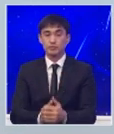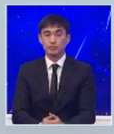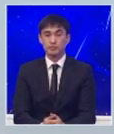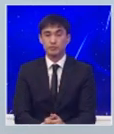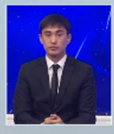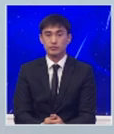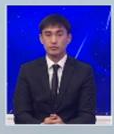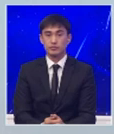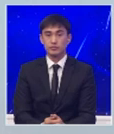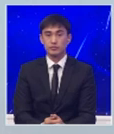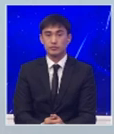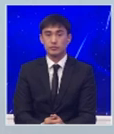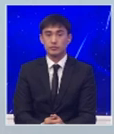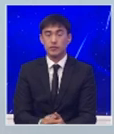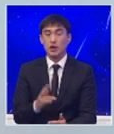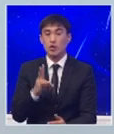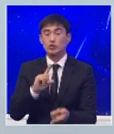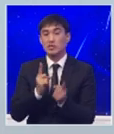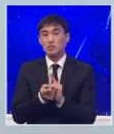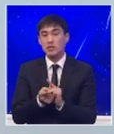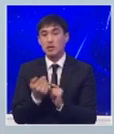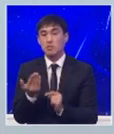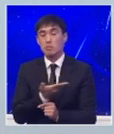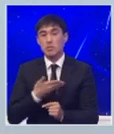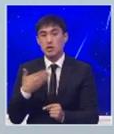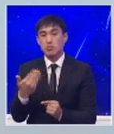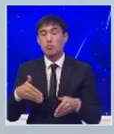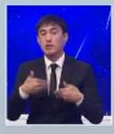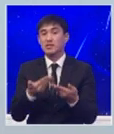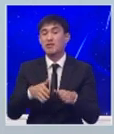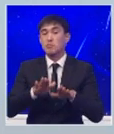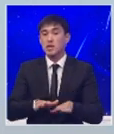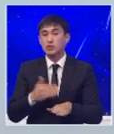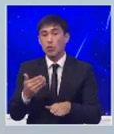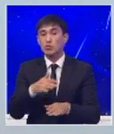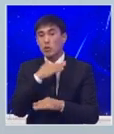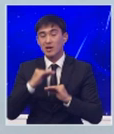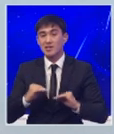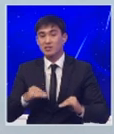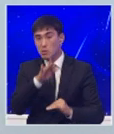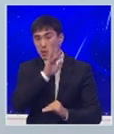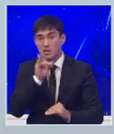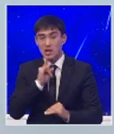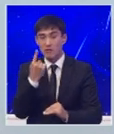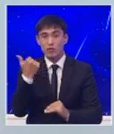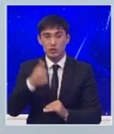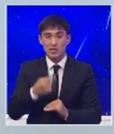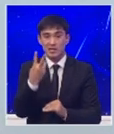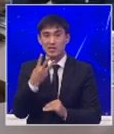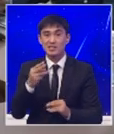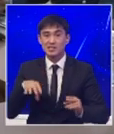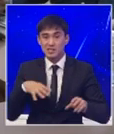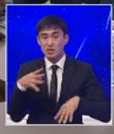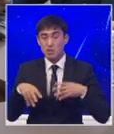свои, у него свои доходы. Но взамен того, что мы ему представили место, он с многодетными матерями в неделю там 3 раза